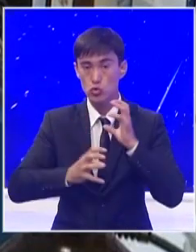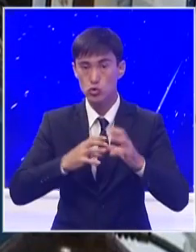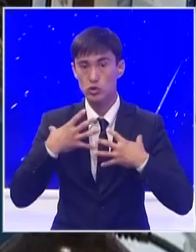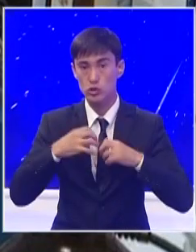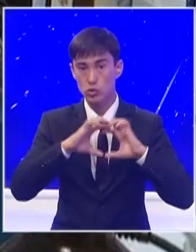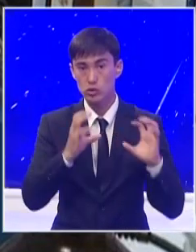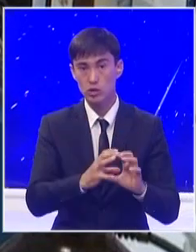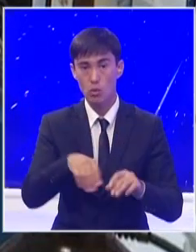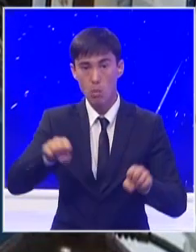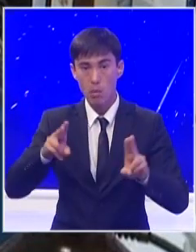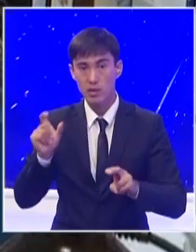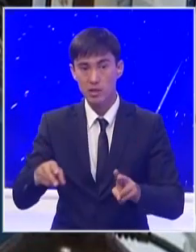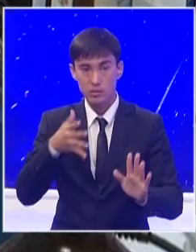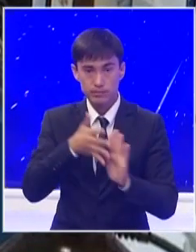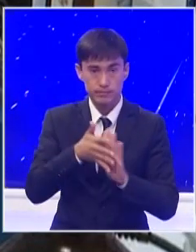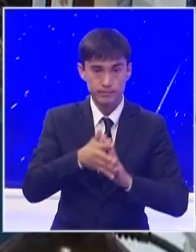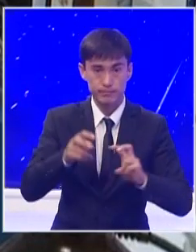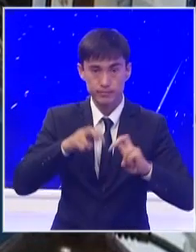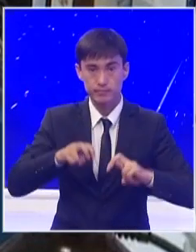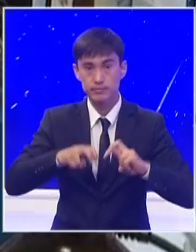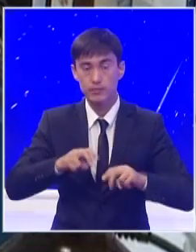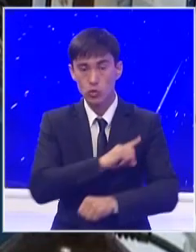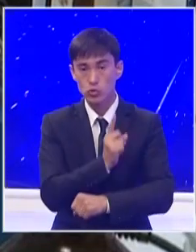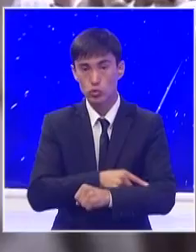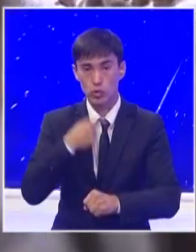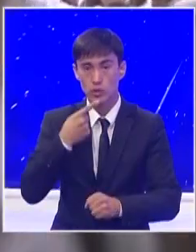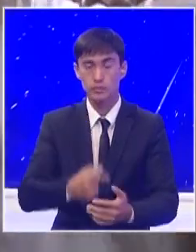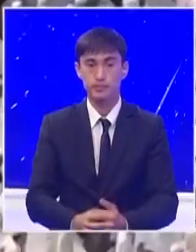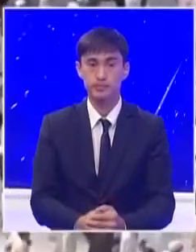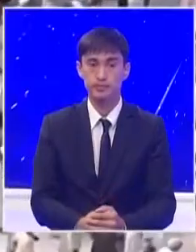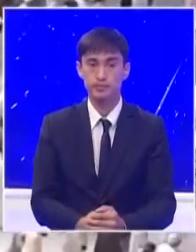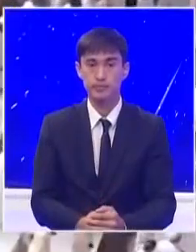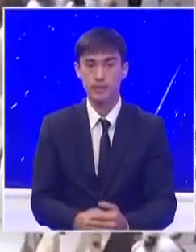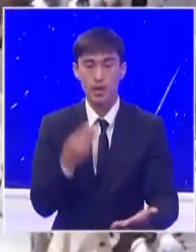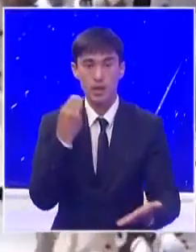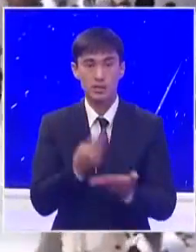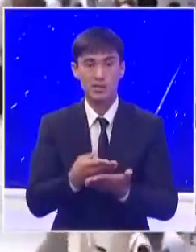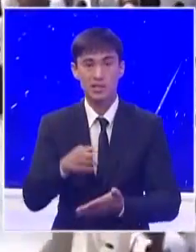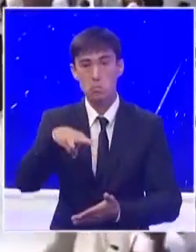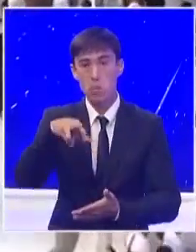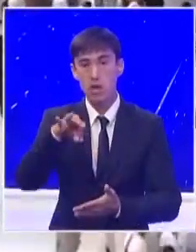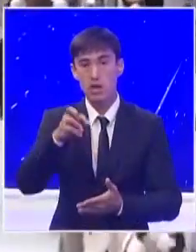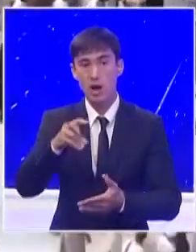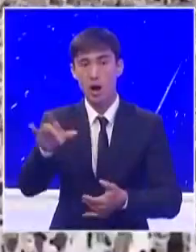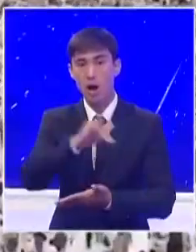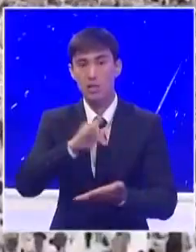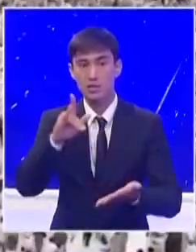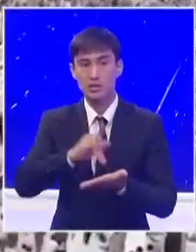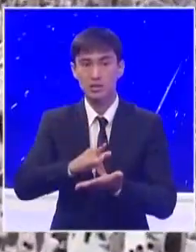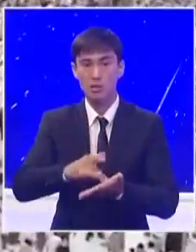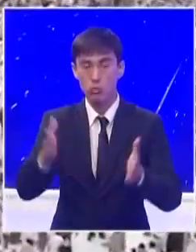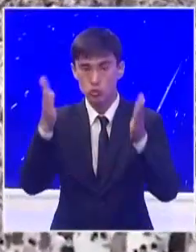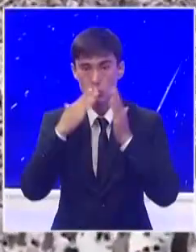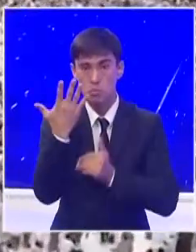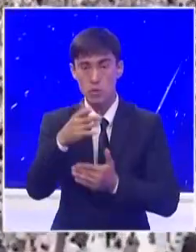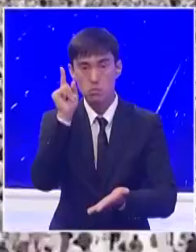мамандары эпидемиологиялық бақылауды күшейту керек деп дабыл қағады. Қасиетті Мекке қаласында мұсылмандардың 5 парызының бірі